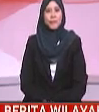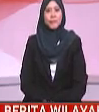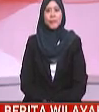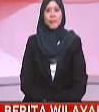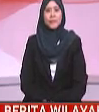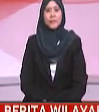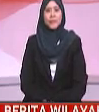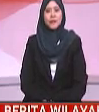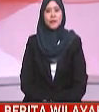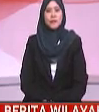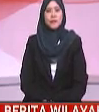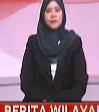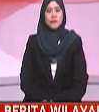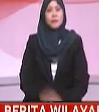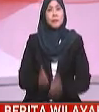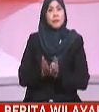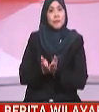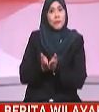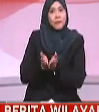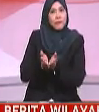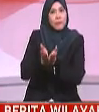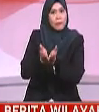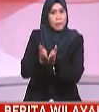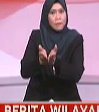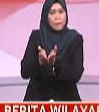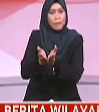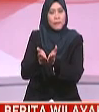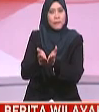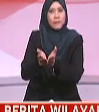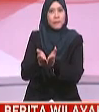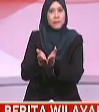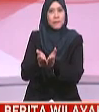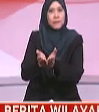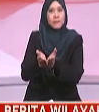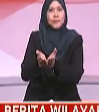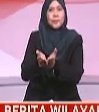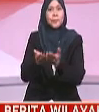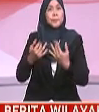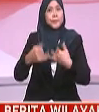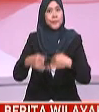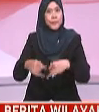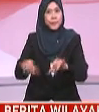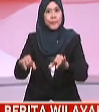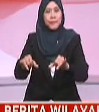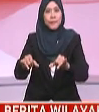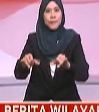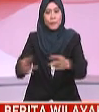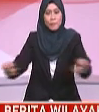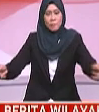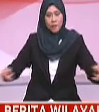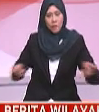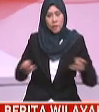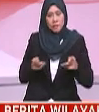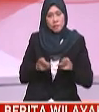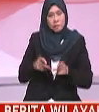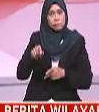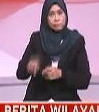Jadi kita harapkan kepada kapal-kapal yang masih lagi berada di dalam kawasan